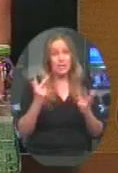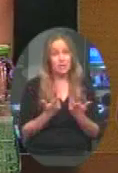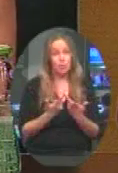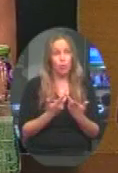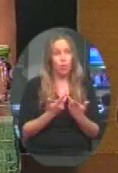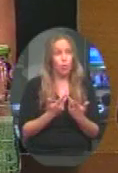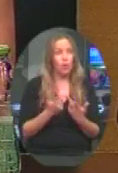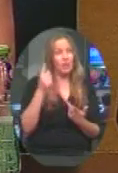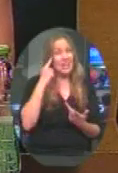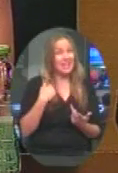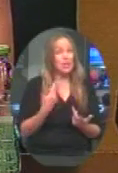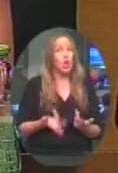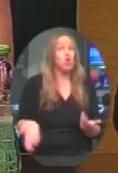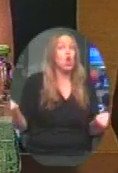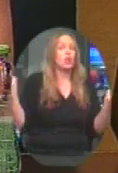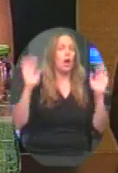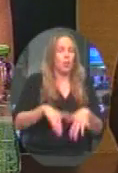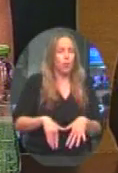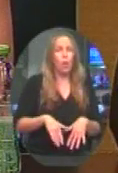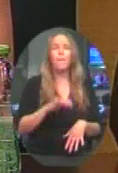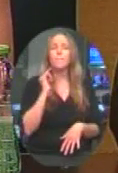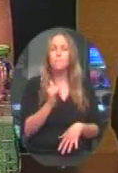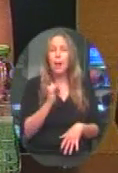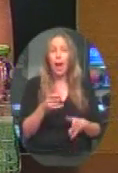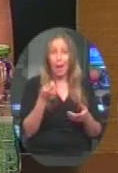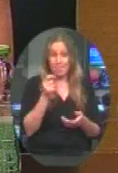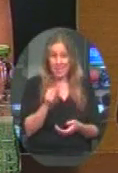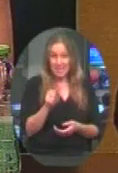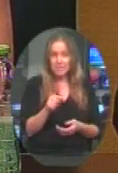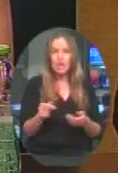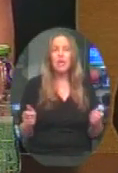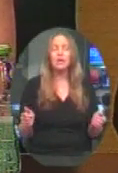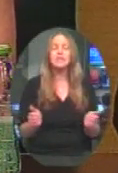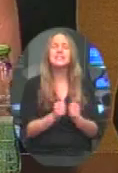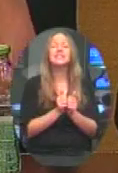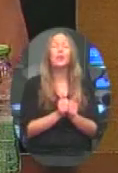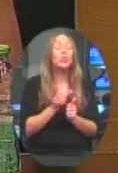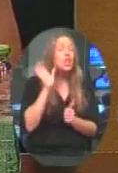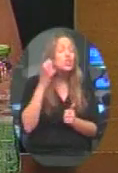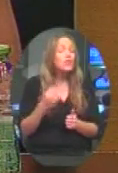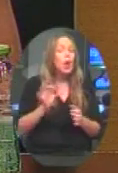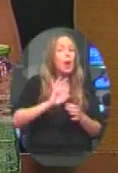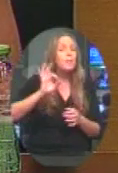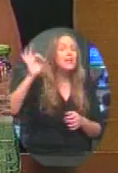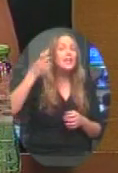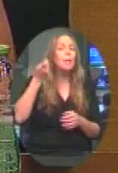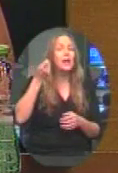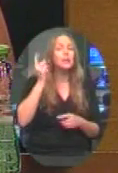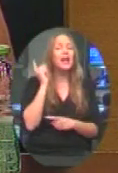לדעתי עוד יותר חמורה, זה שהמחיר הזה צמוד, תקשיבו טוב, למדד המחירים